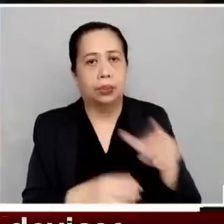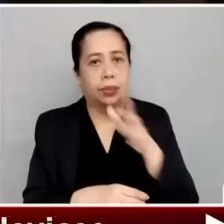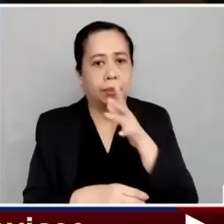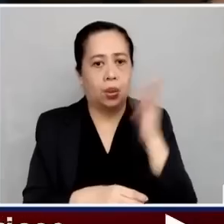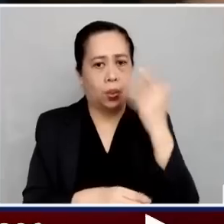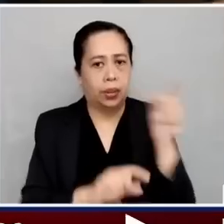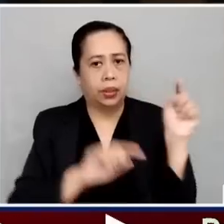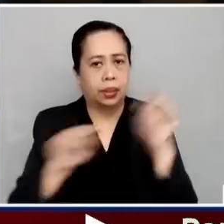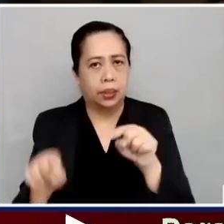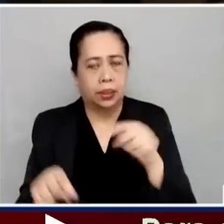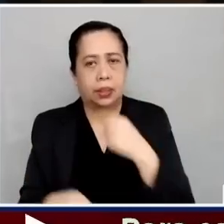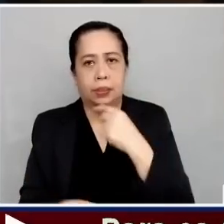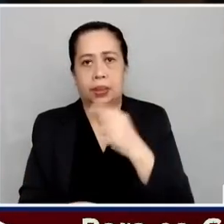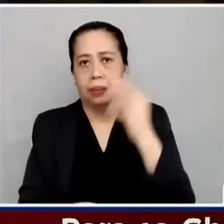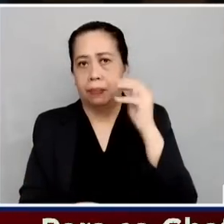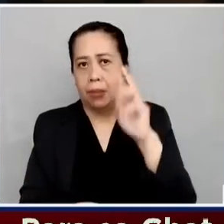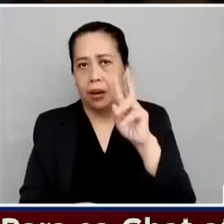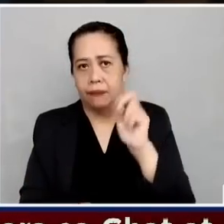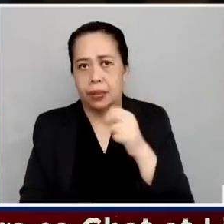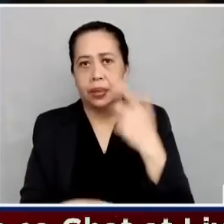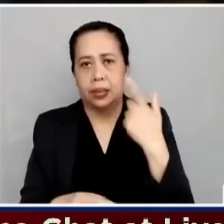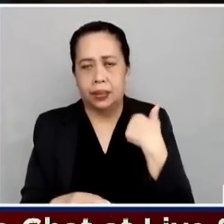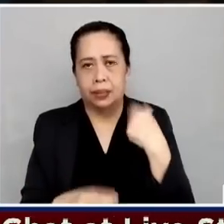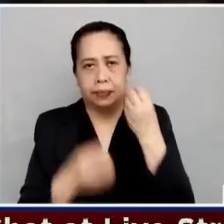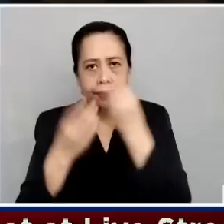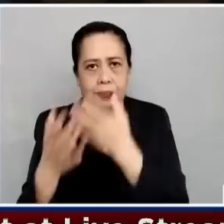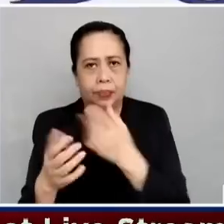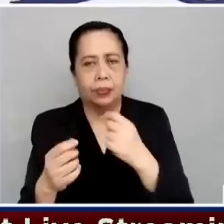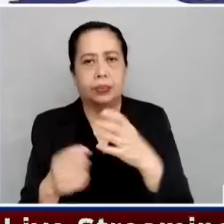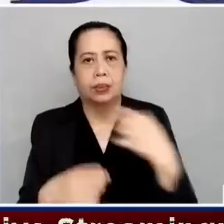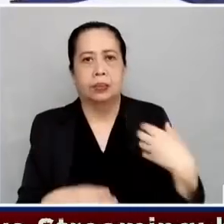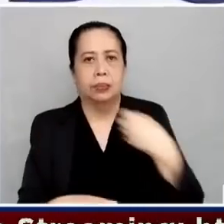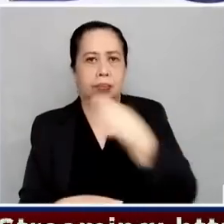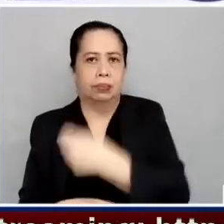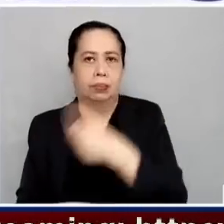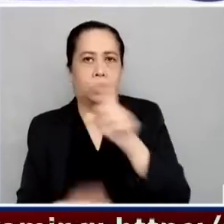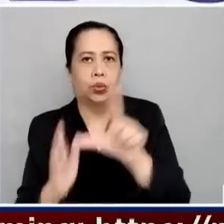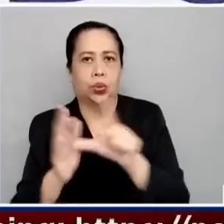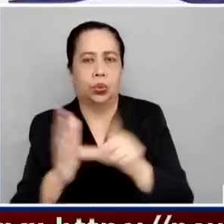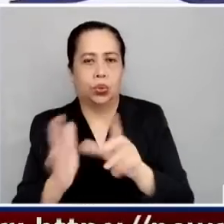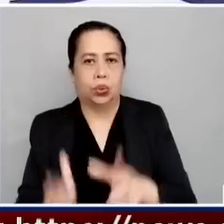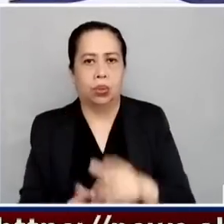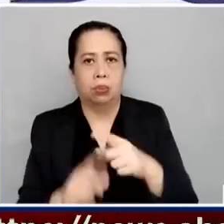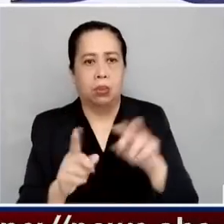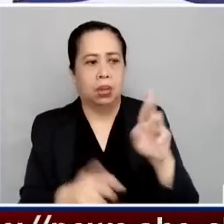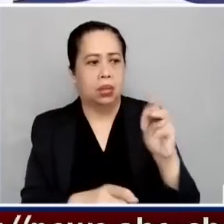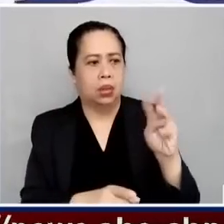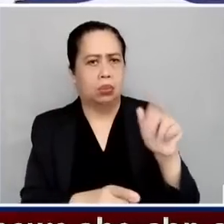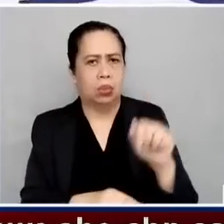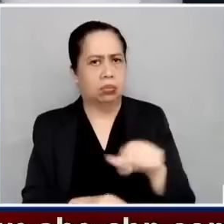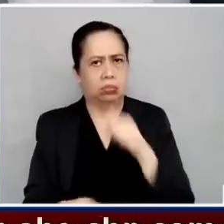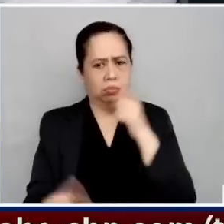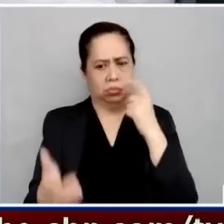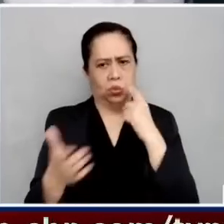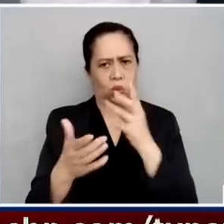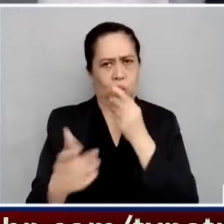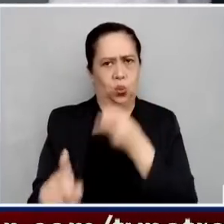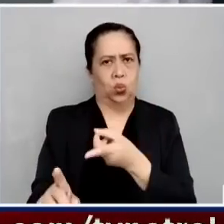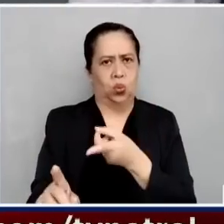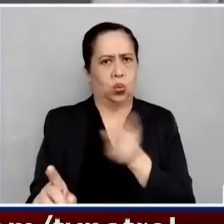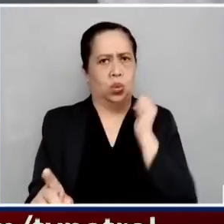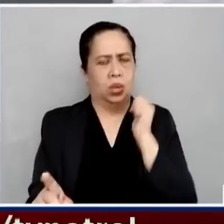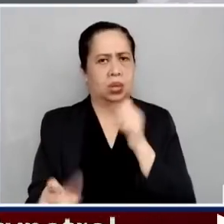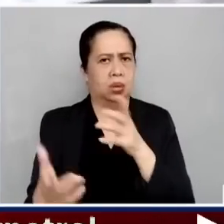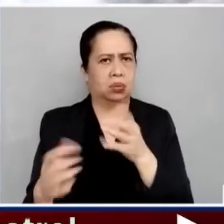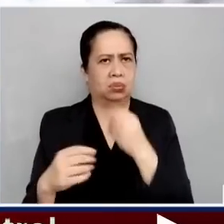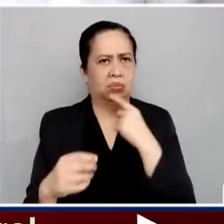para sabihin kay Marvin na kami ina-appoint ng nanay niya para maging abogado niya. Pero si Remulla, tumangging kilalanin si Orseo at ayaw patulan